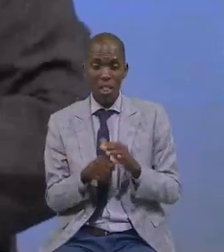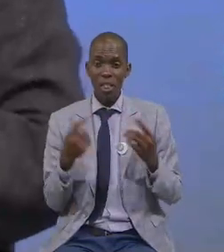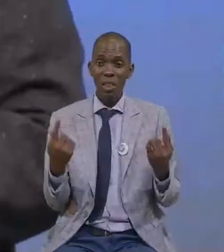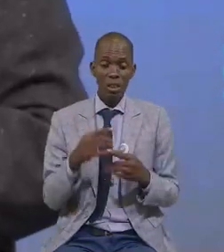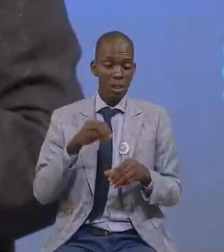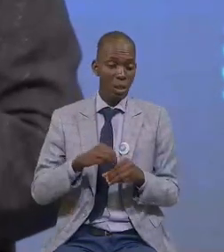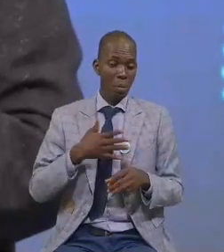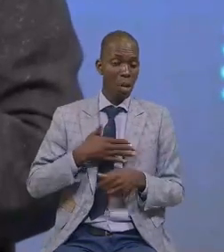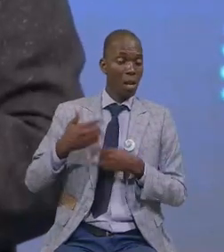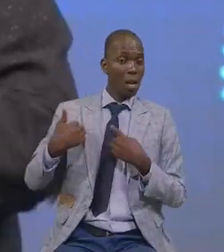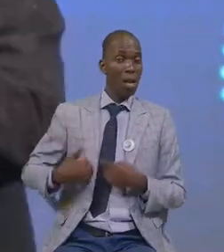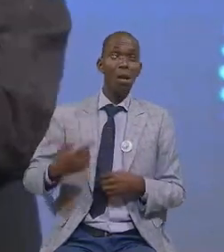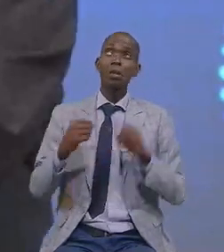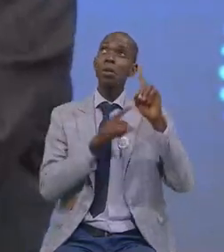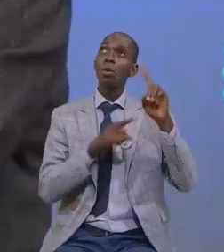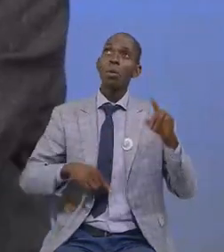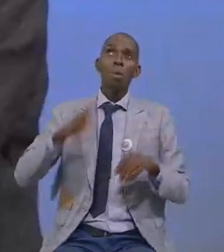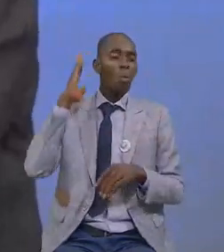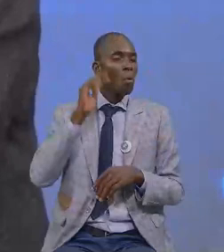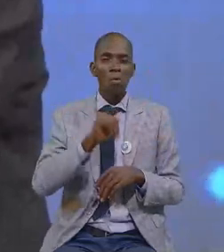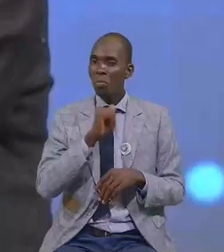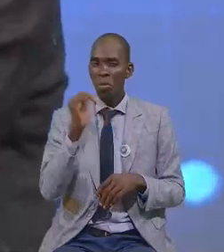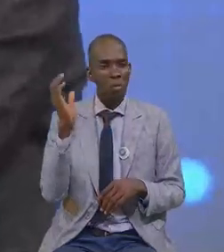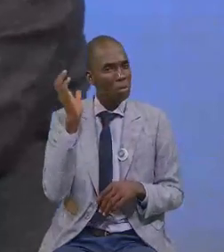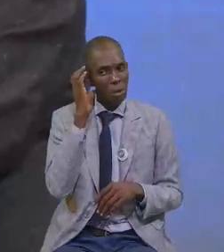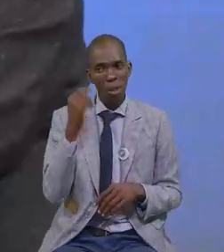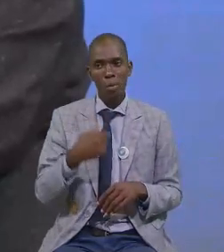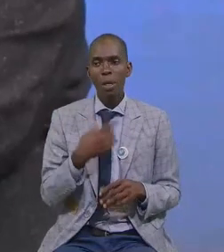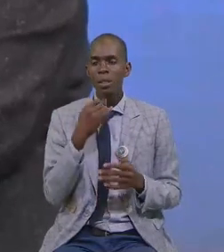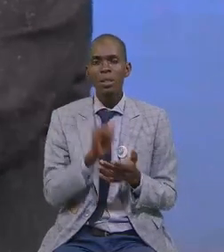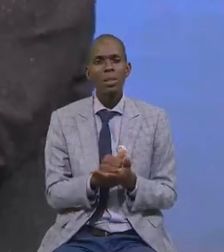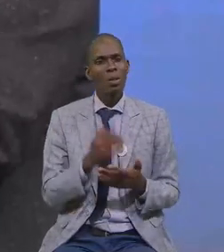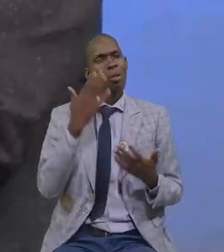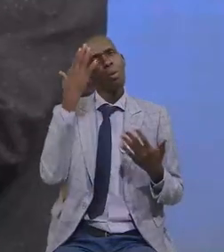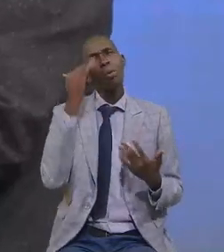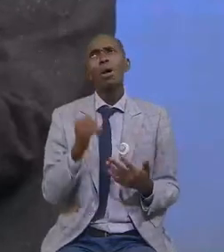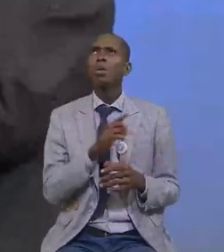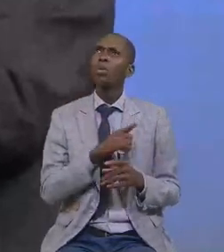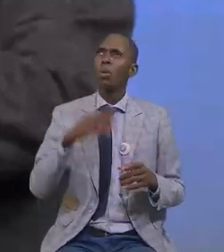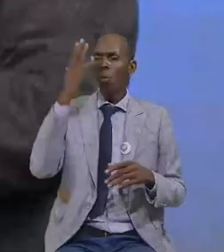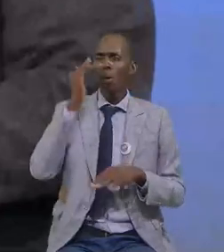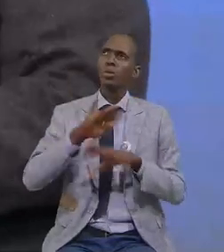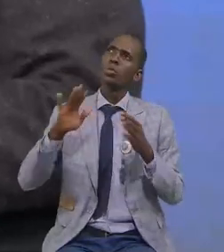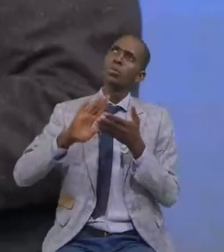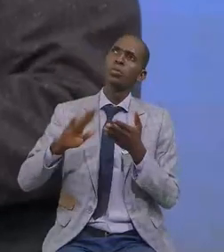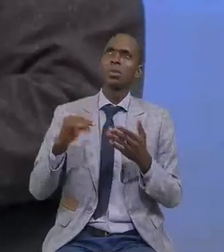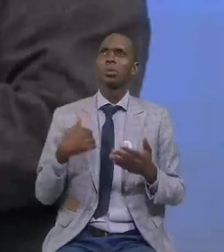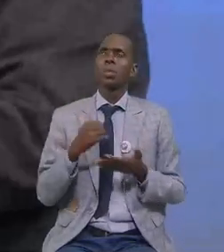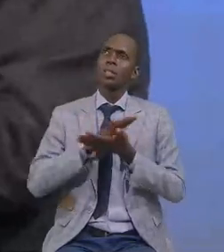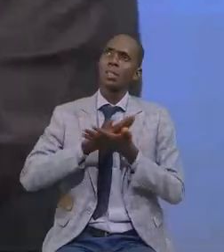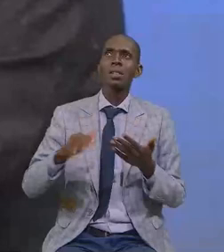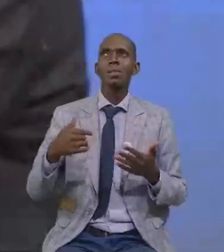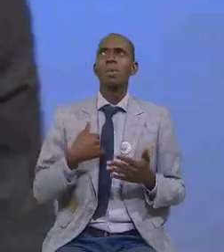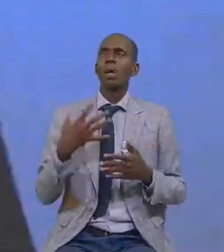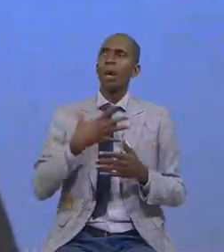le Seigneur ne m'aurait pas exaucé. » Et dit, « Seigneur, pourquoi ne pas me pardonner? Pourquoi ne pas me purifier?